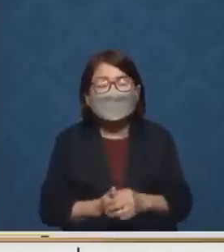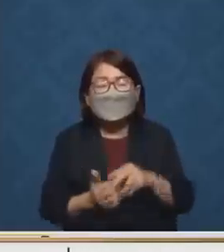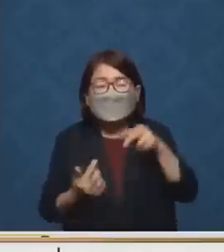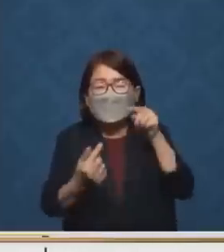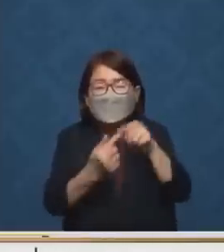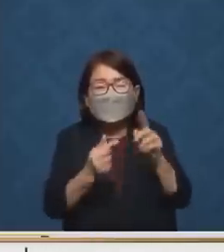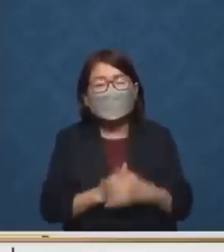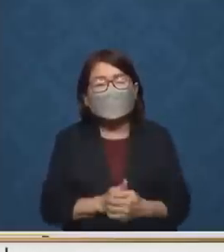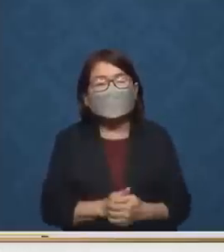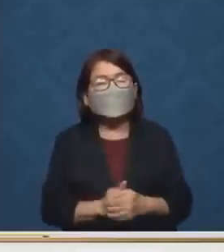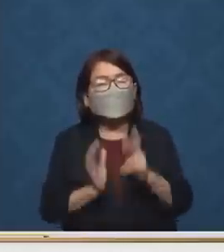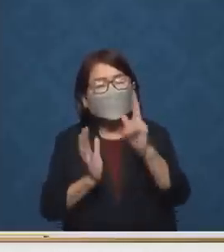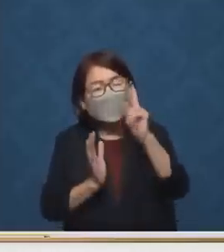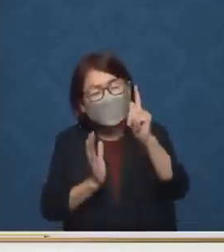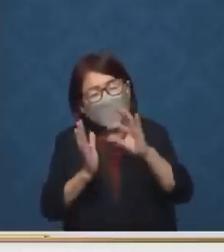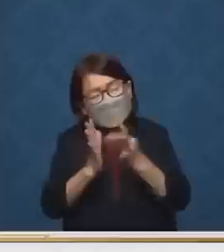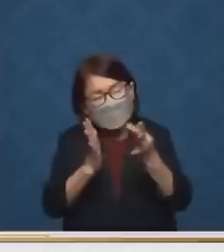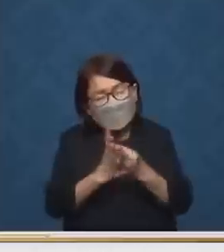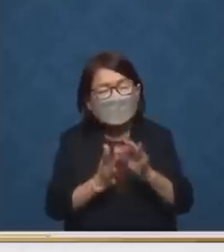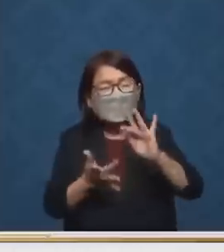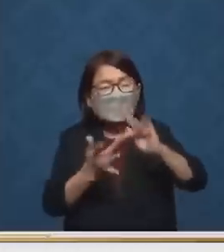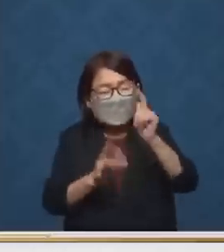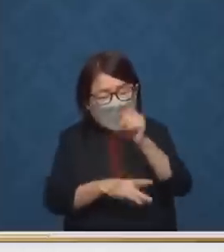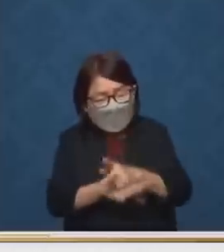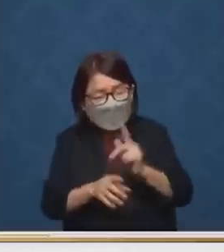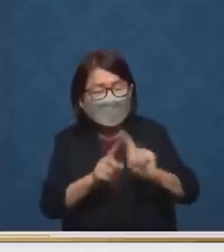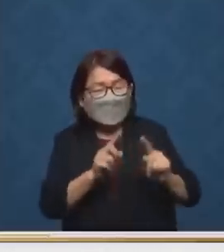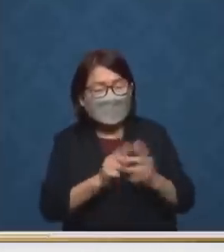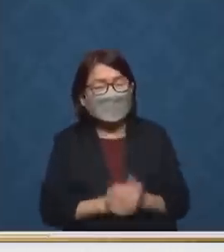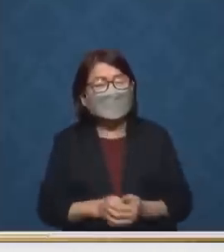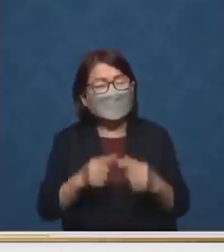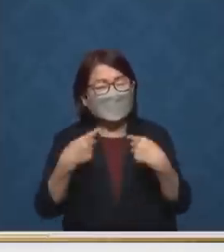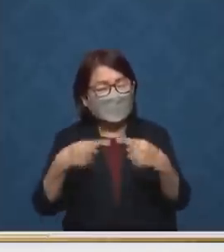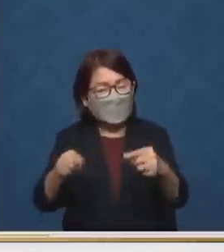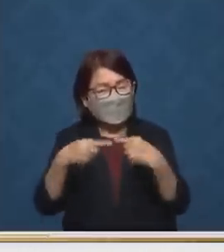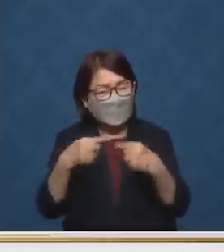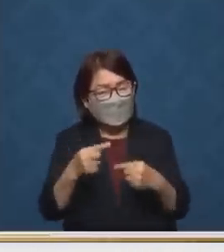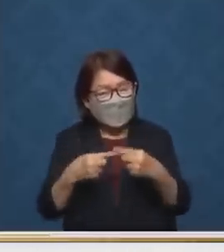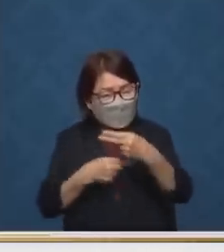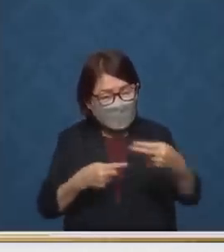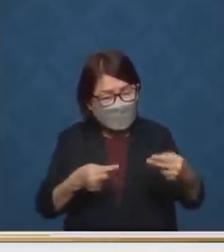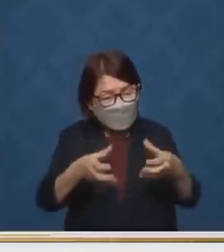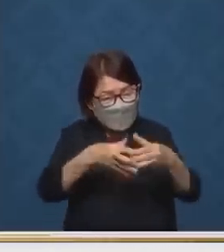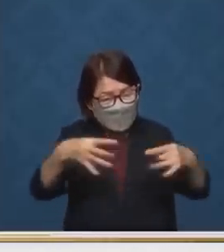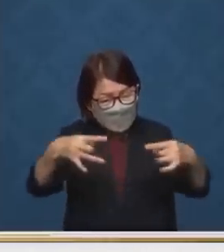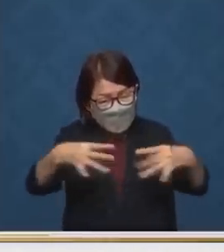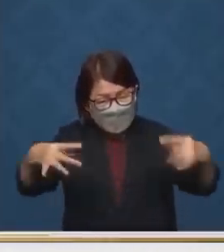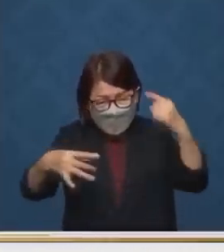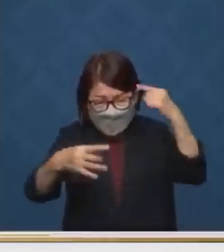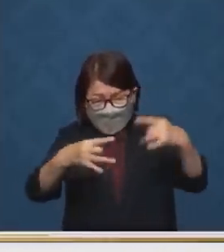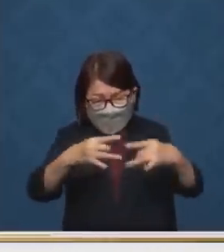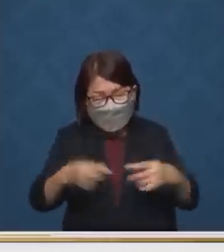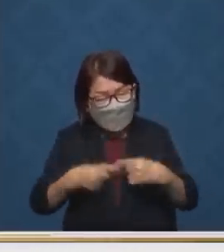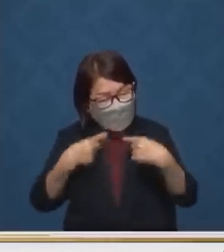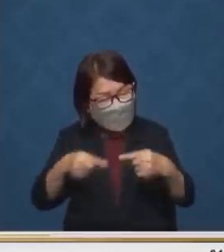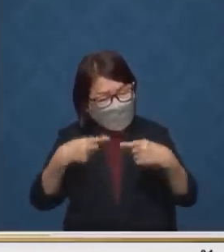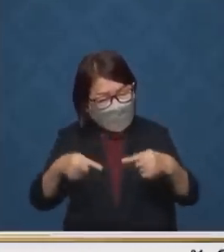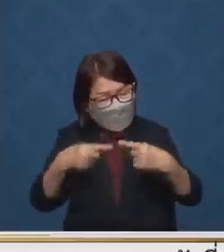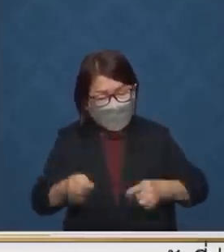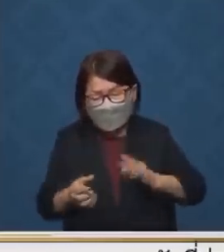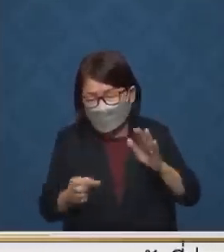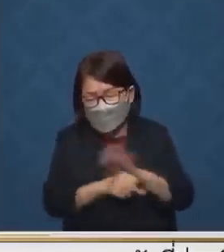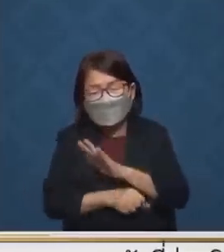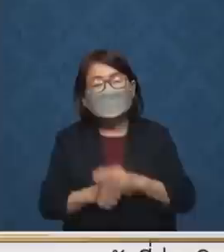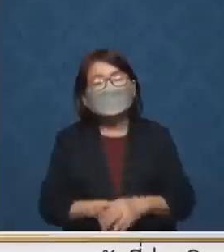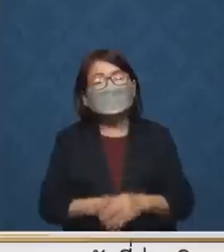อะไรบ้างเด๋วผมบอกอครั้งเช่นการตอบโต้ข้อมูลของกล่มเห็ต่างทุกช่องทางโเชีลมีเดียและนำ